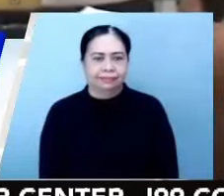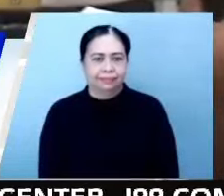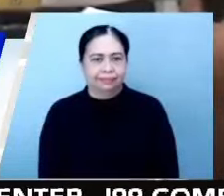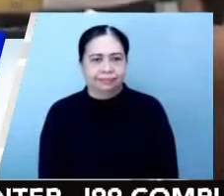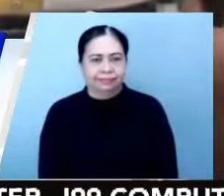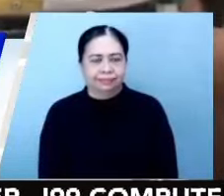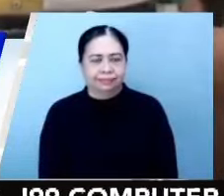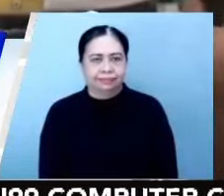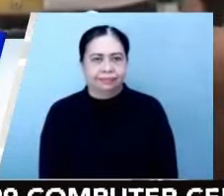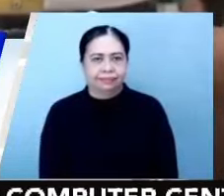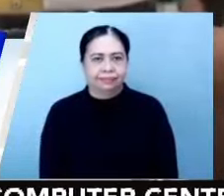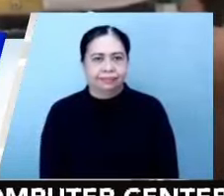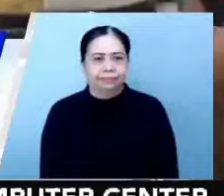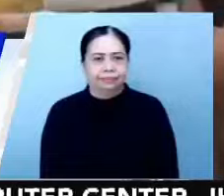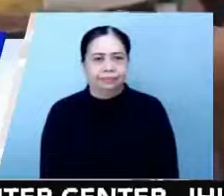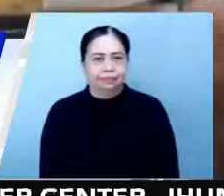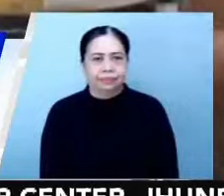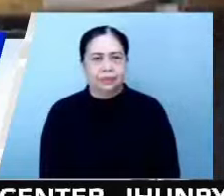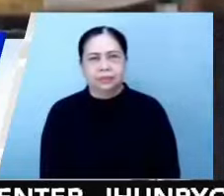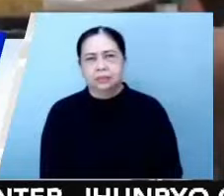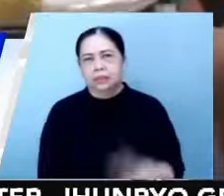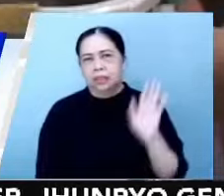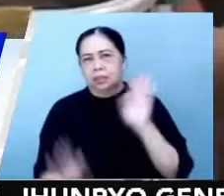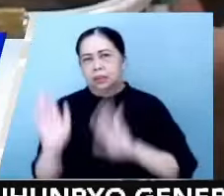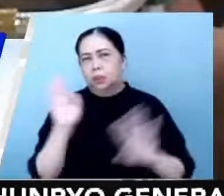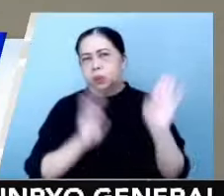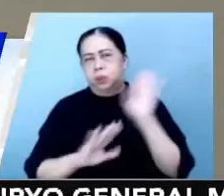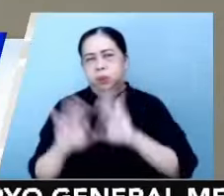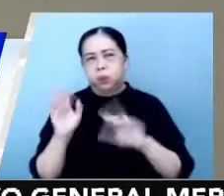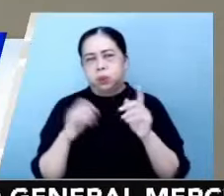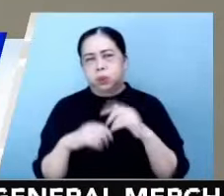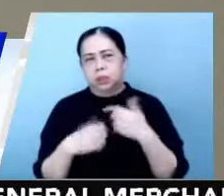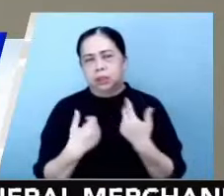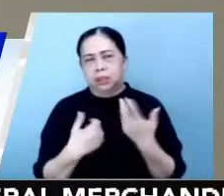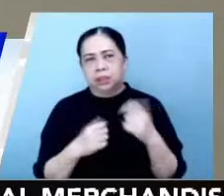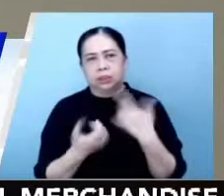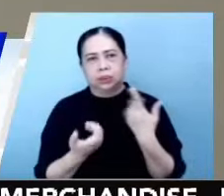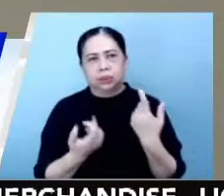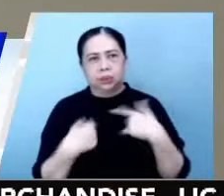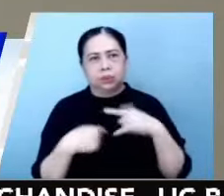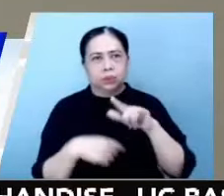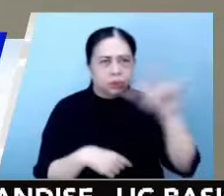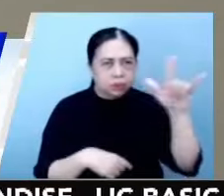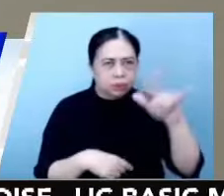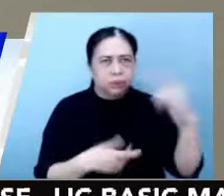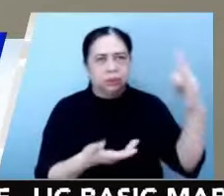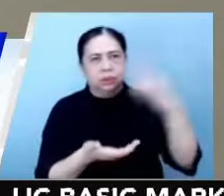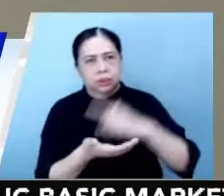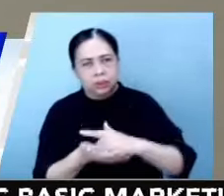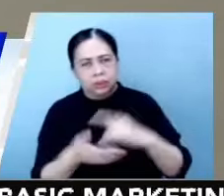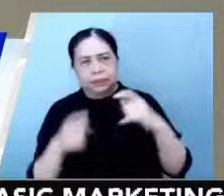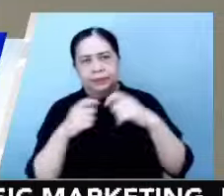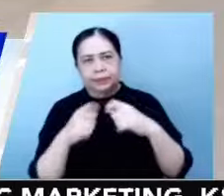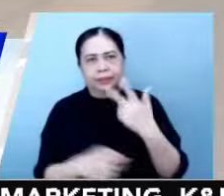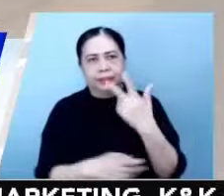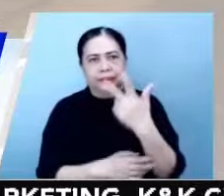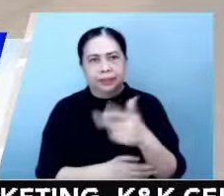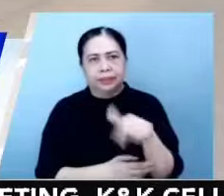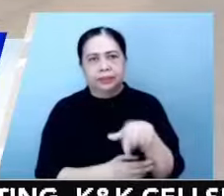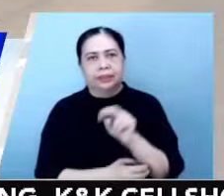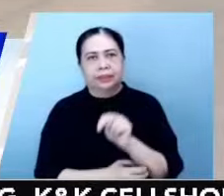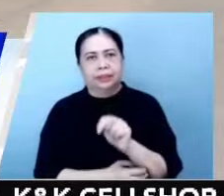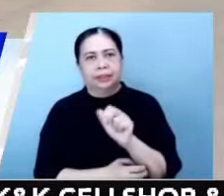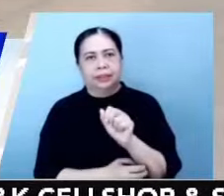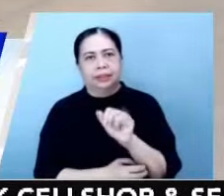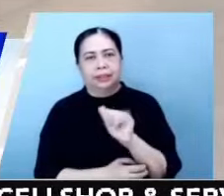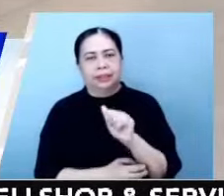Tila parusa ang inabot ng mga pasaherong papaalis at paparating sa Terminal 3 ng Ninoy Aquino International Airport